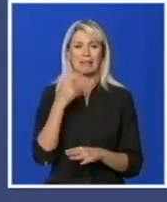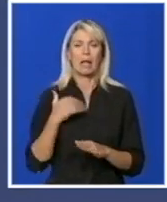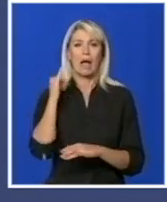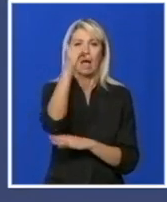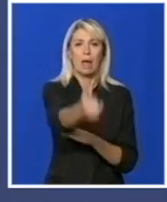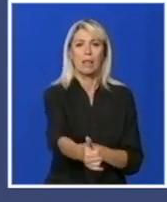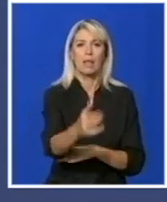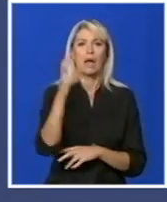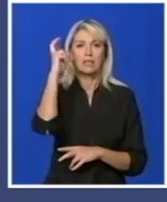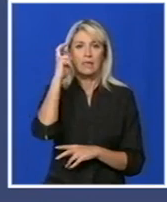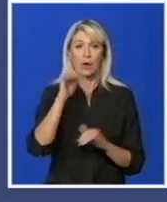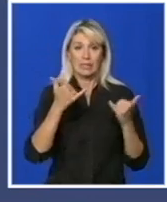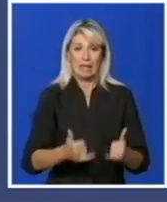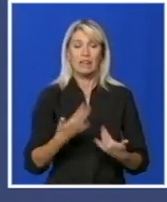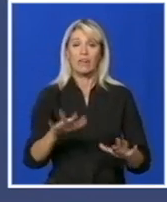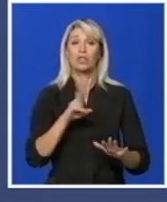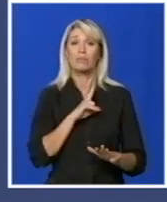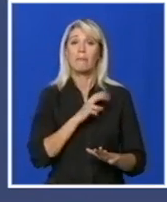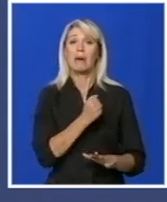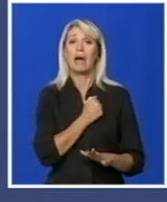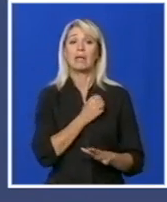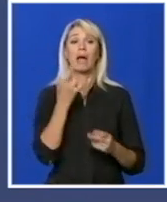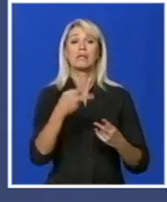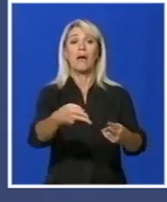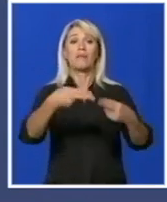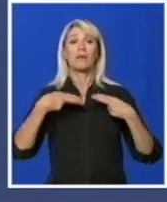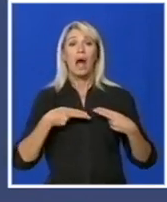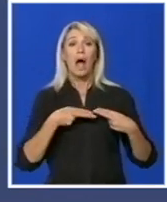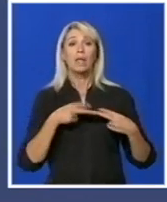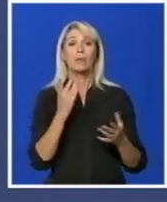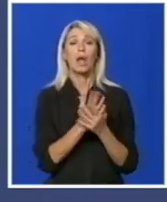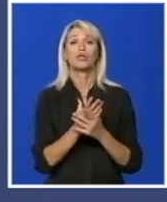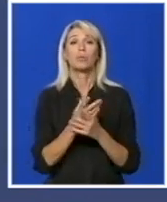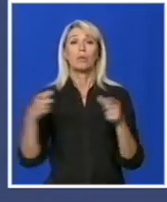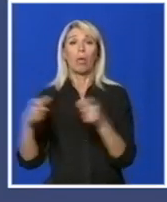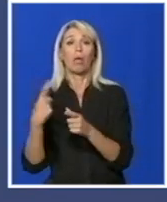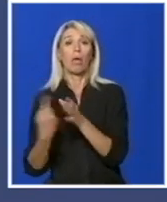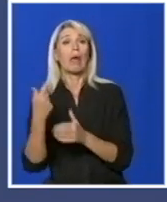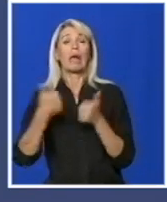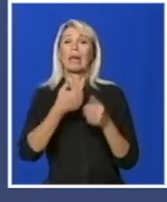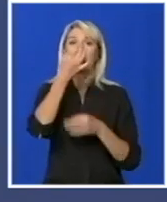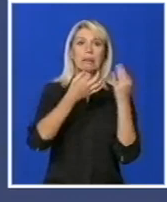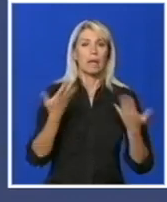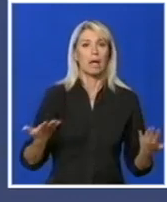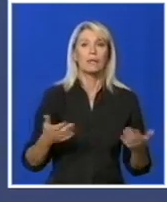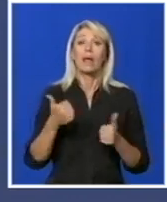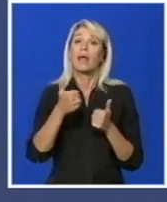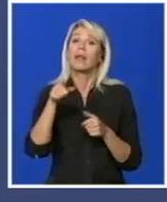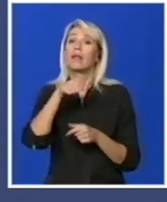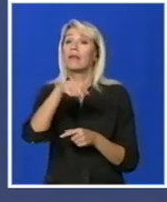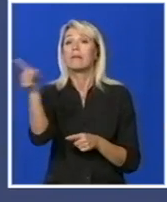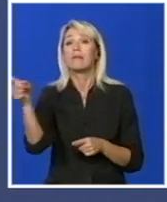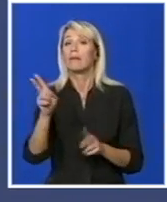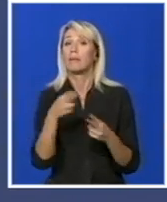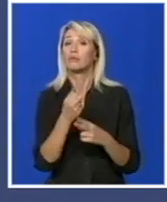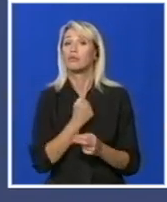dobiti garanciju da me na povratku neće sačekati mera karantina ili obaveznog PCR testa, ili mi to ne možete garantovati u ovom momentu?